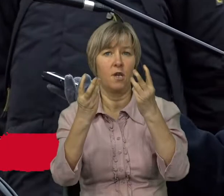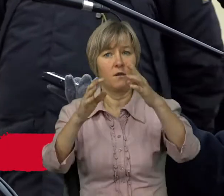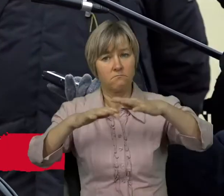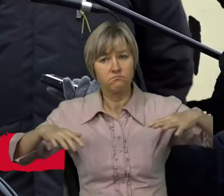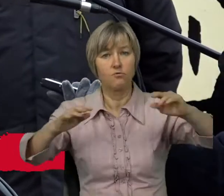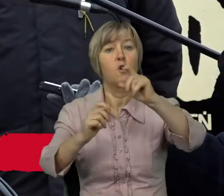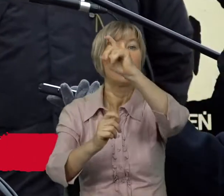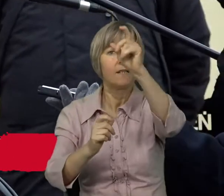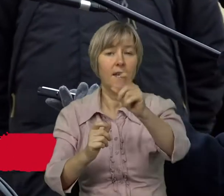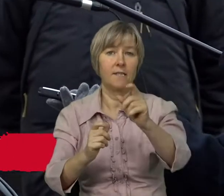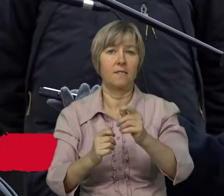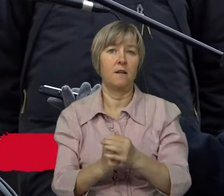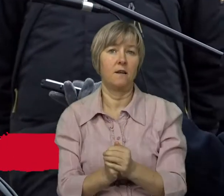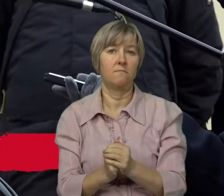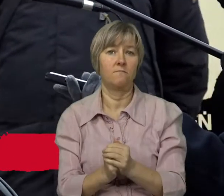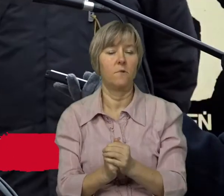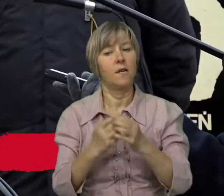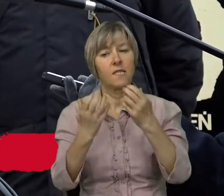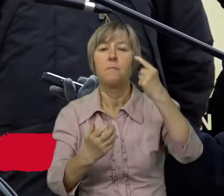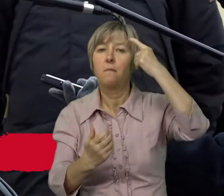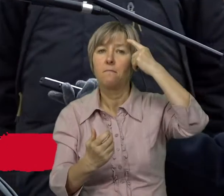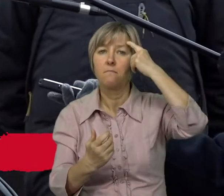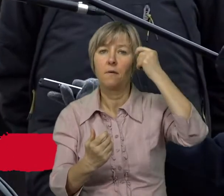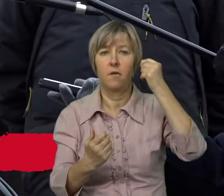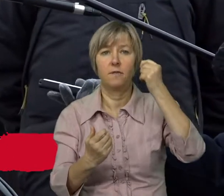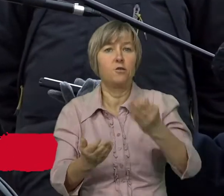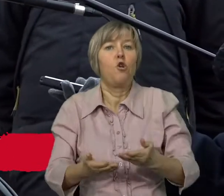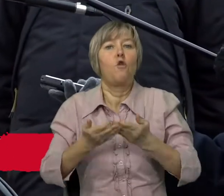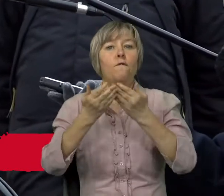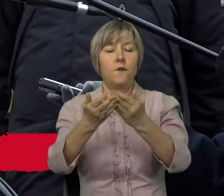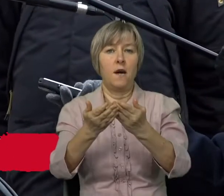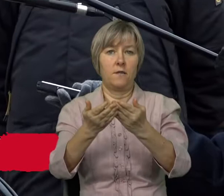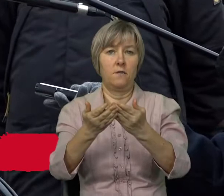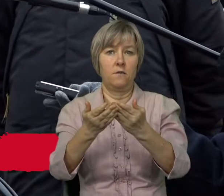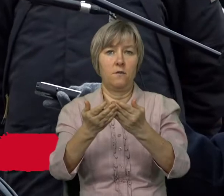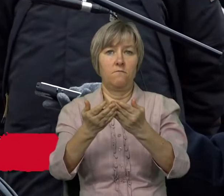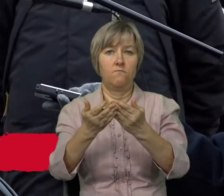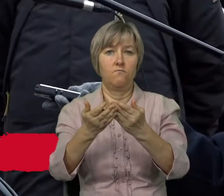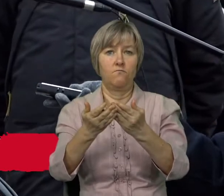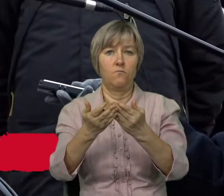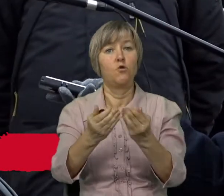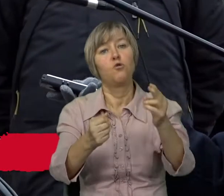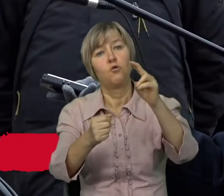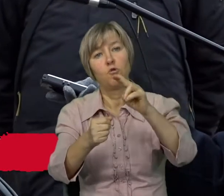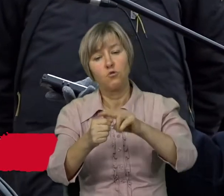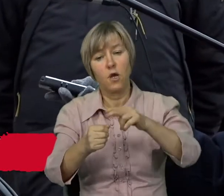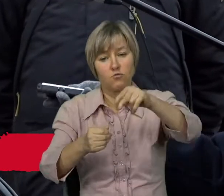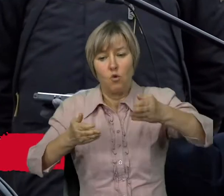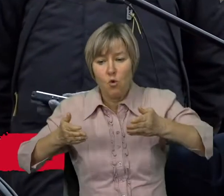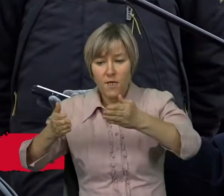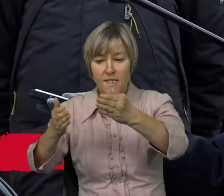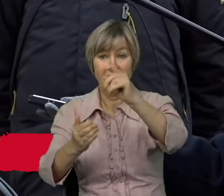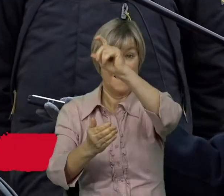Gdańska chcemy upamiętnić ofiary, które właśnie na ulicach Gdańska